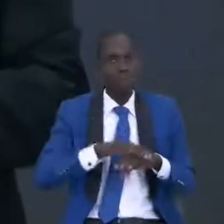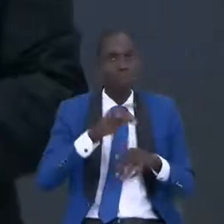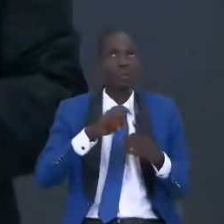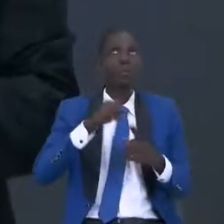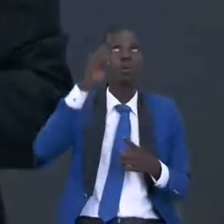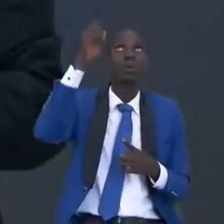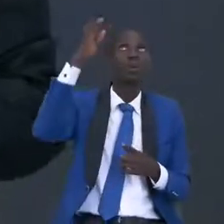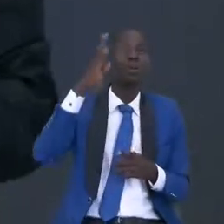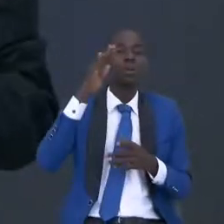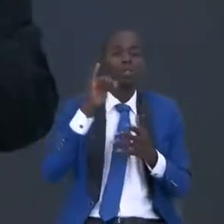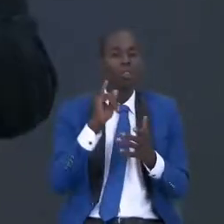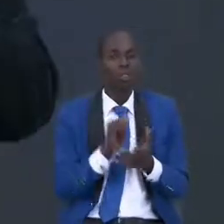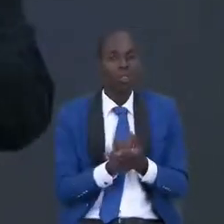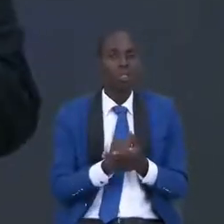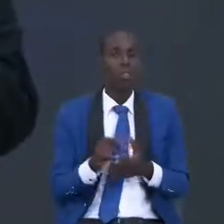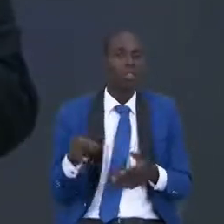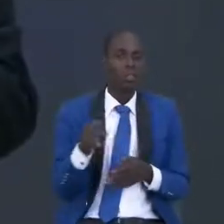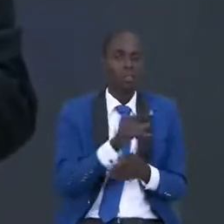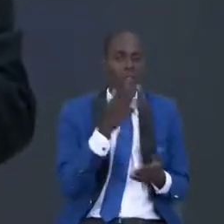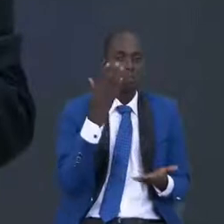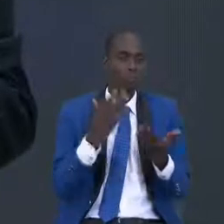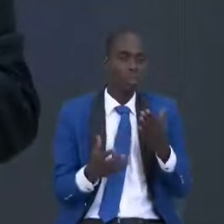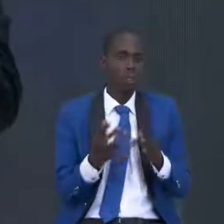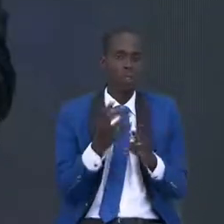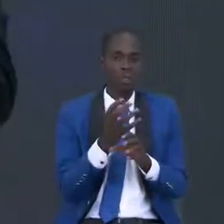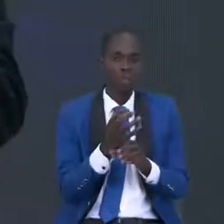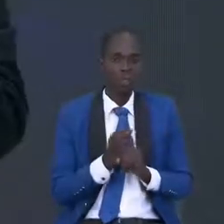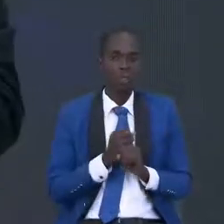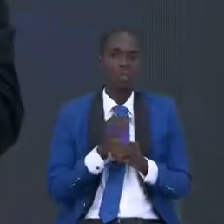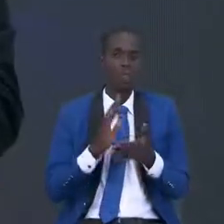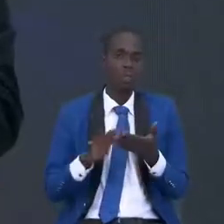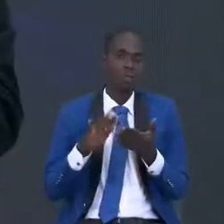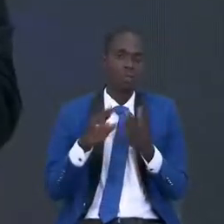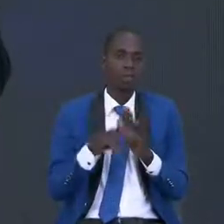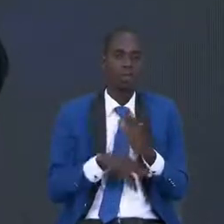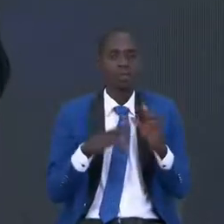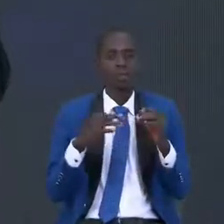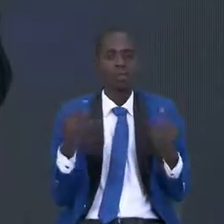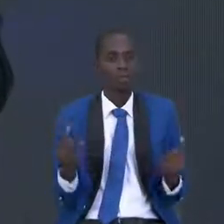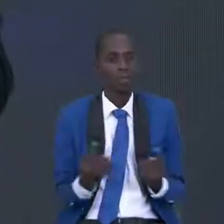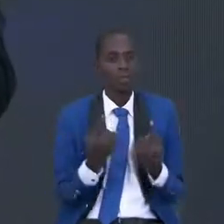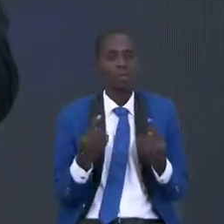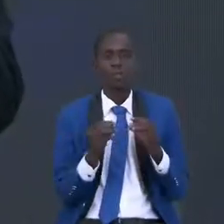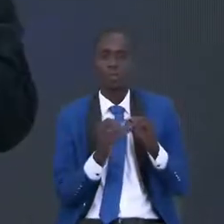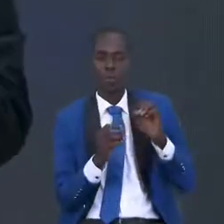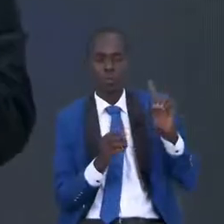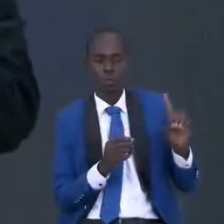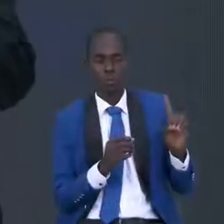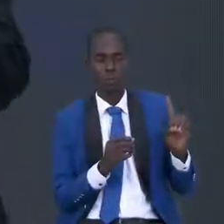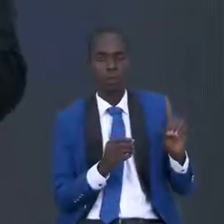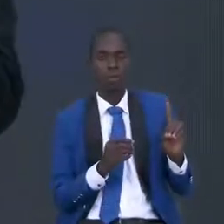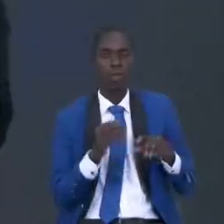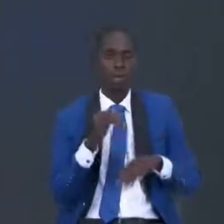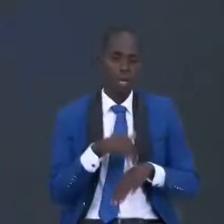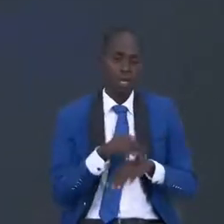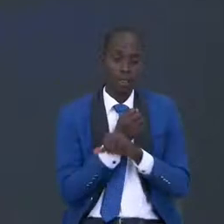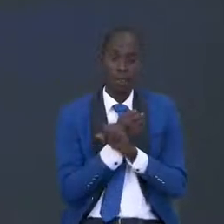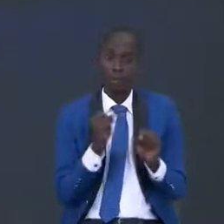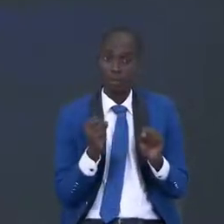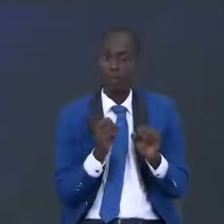qu'ils reçoivent par la foi en moi au salut, le pardon des